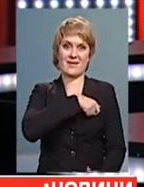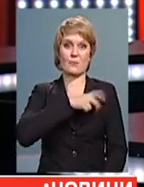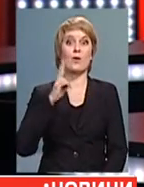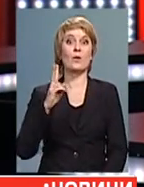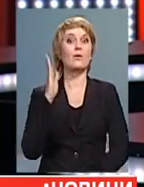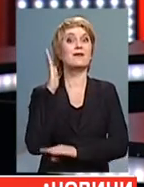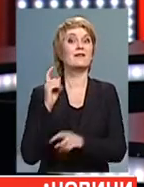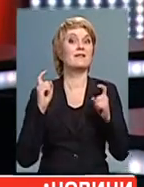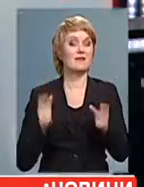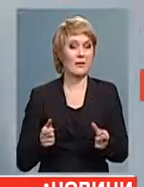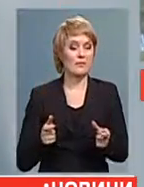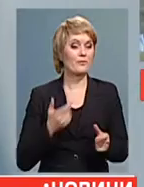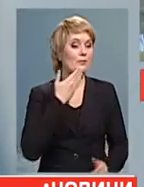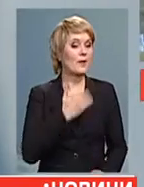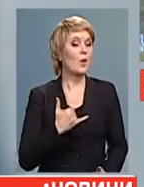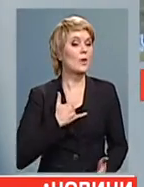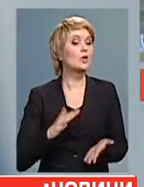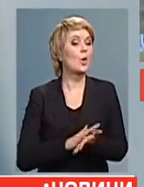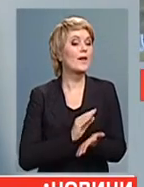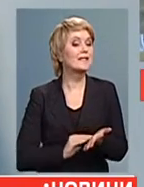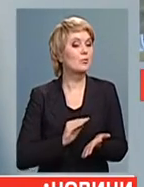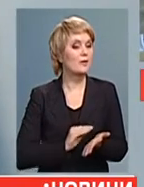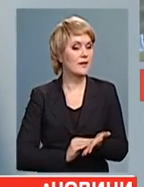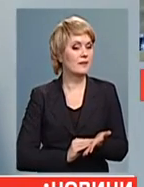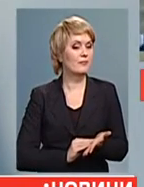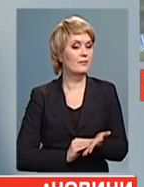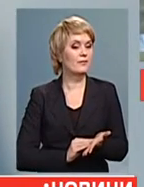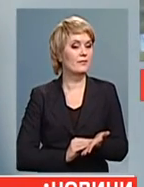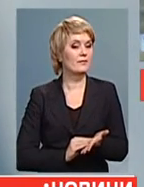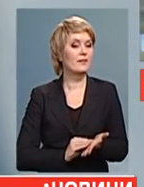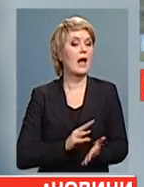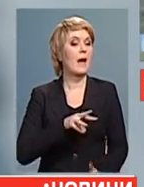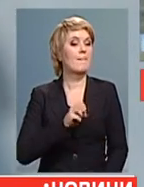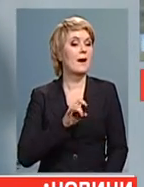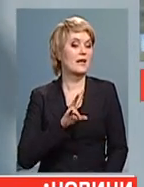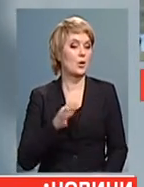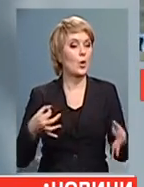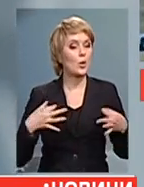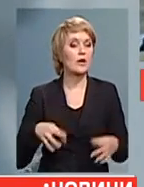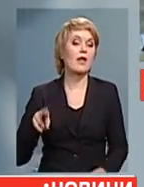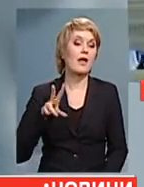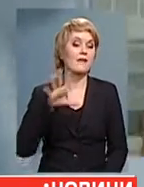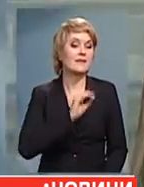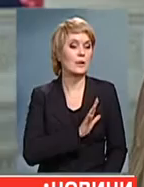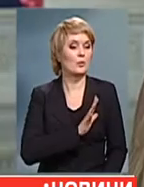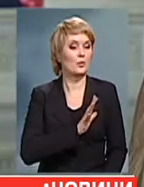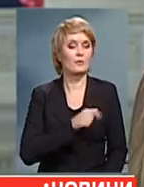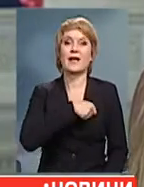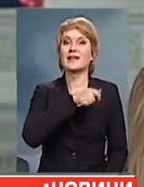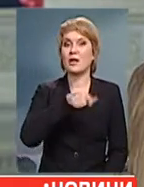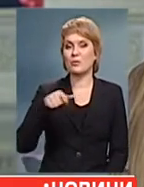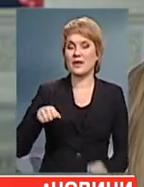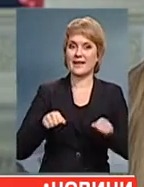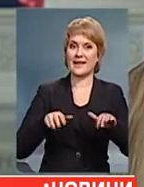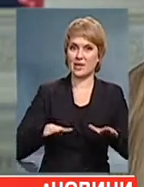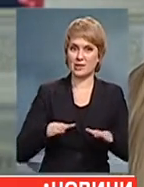звільнення, розпитаємо у Марини Анціфорової. Вона на зв'язку з Верховною Ради. Марино, розказуй, як усе було. Сашо, депутати у